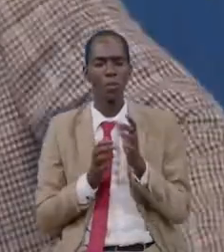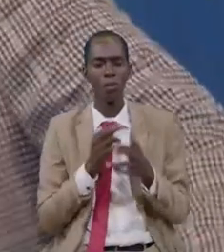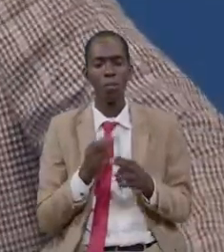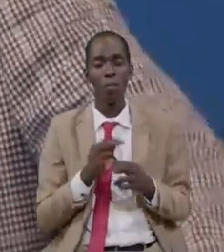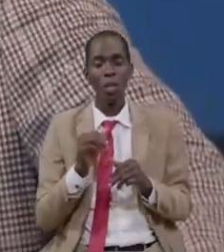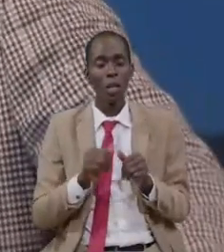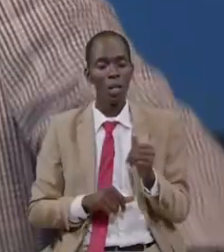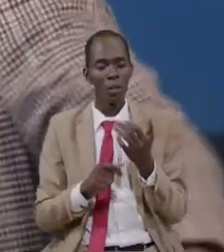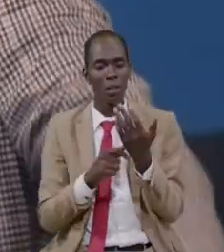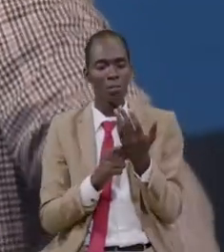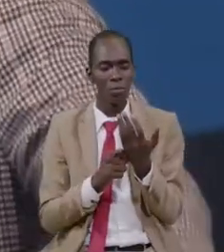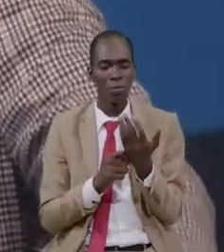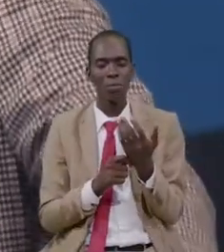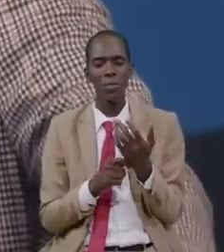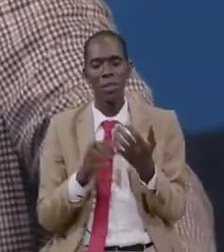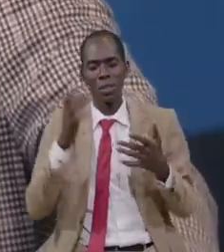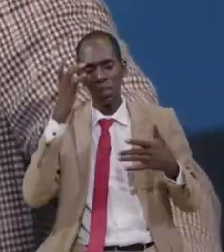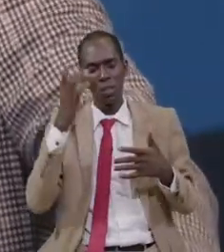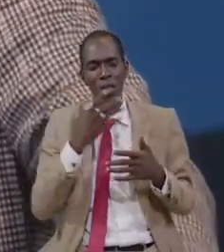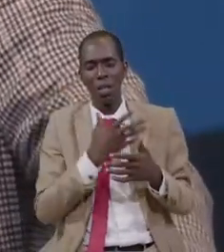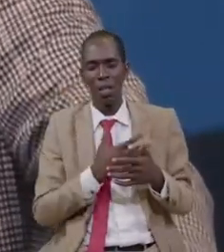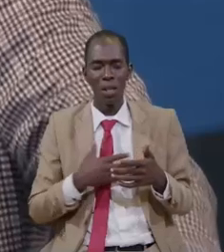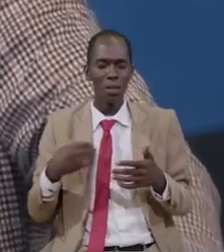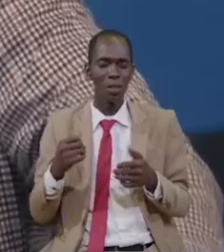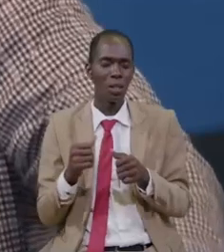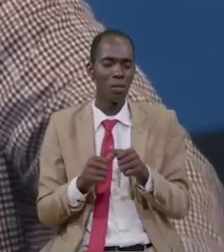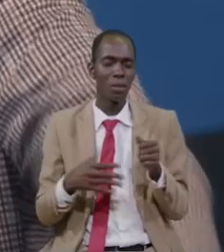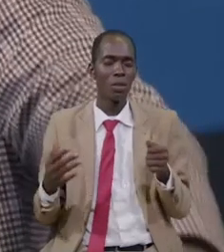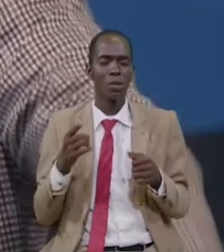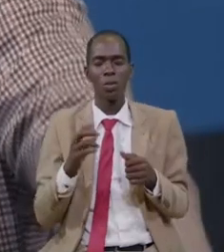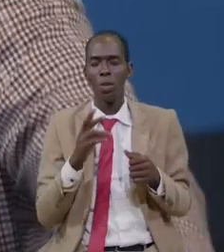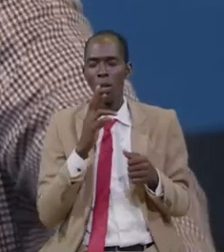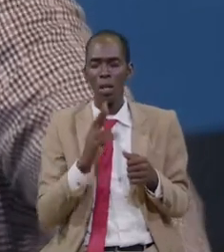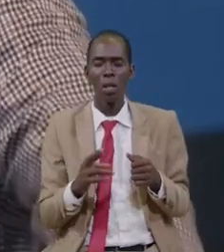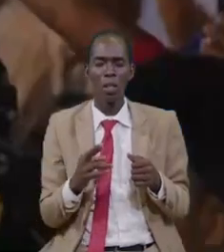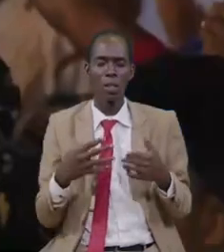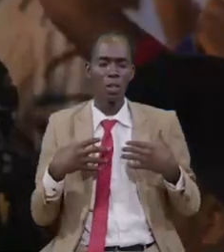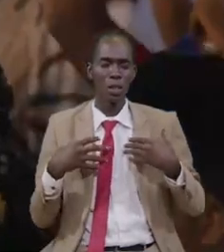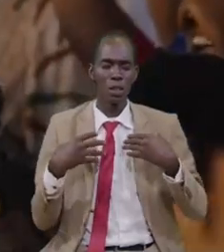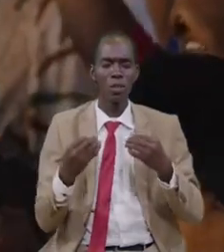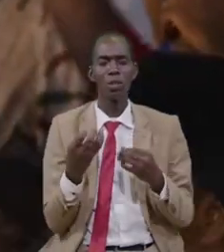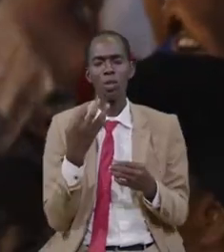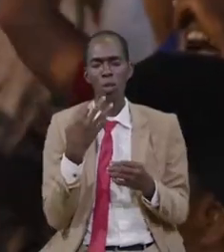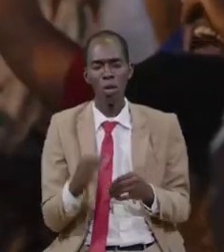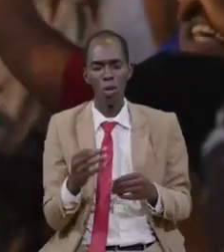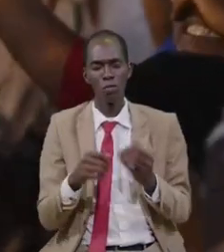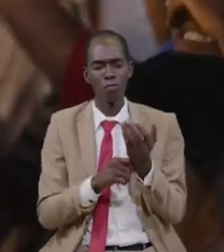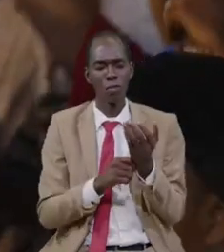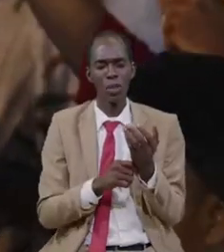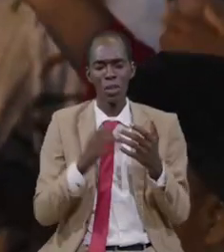de la peau et toutes les démangeaisons, tu es guéri de la maladie de la peau au nom de